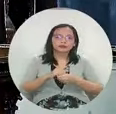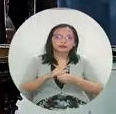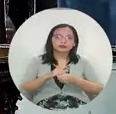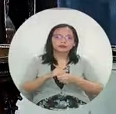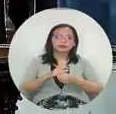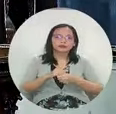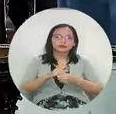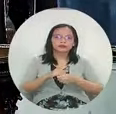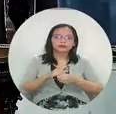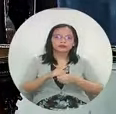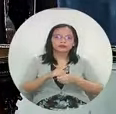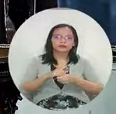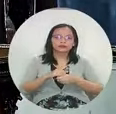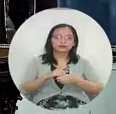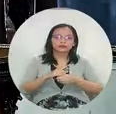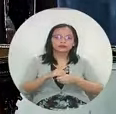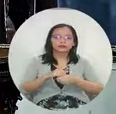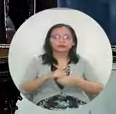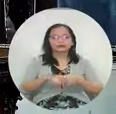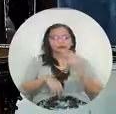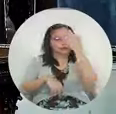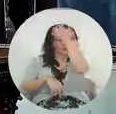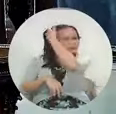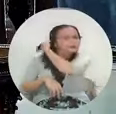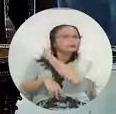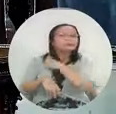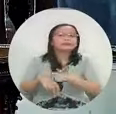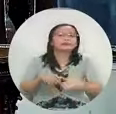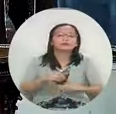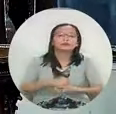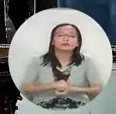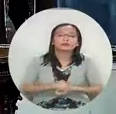Yeah. Ang bugiro, git ko na nagoy.